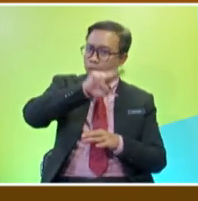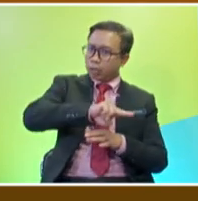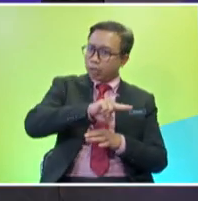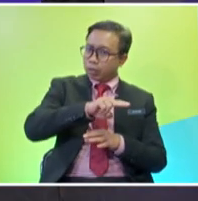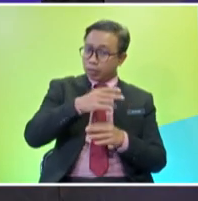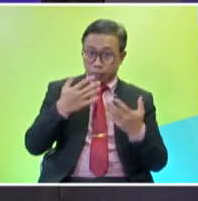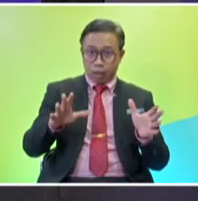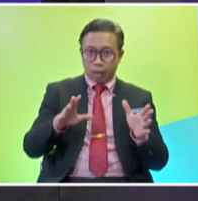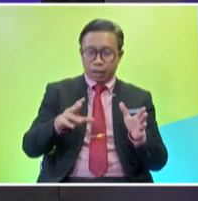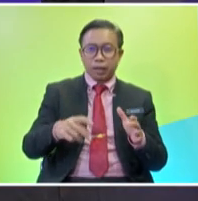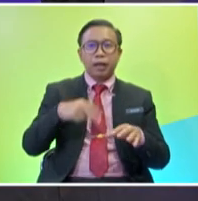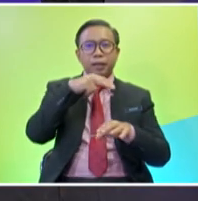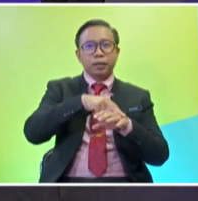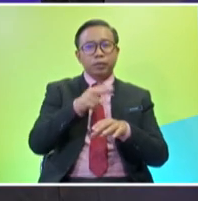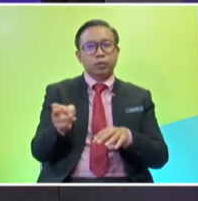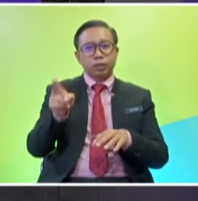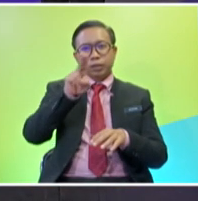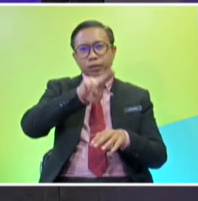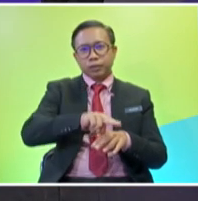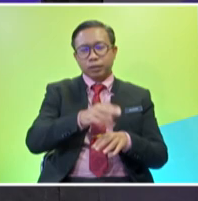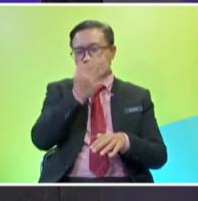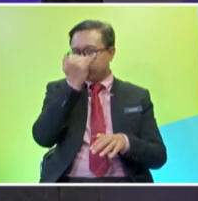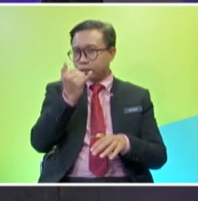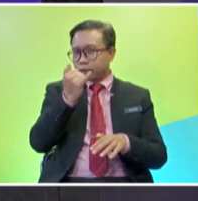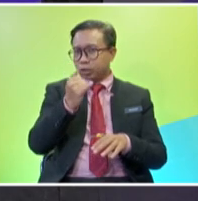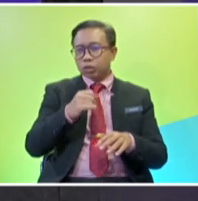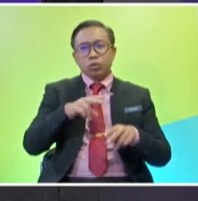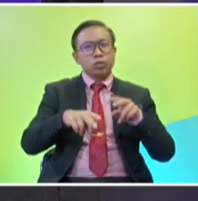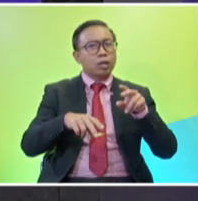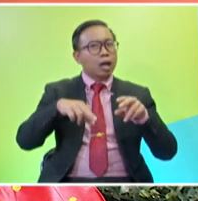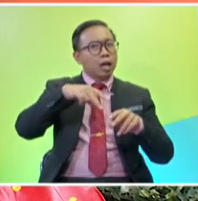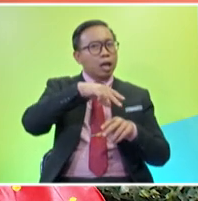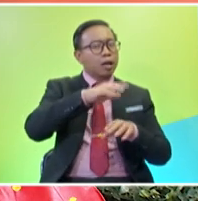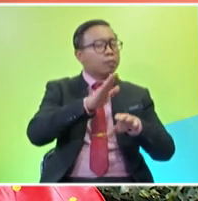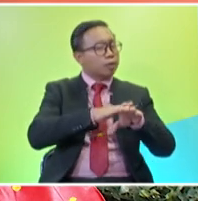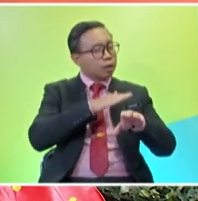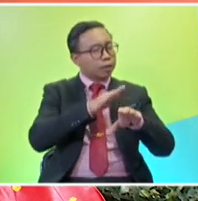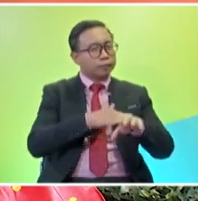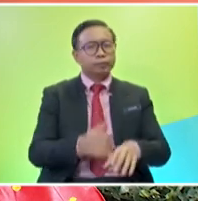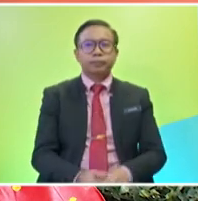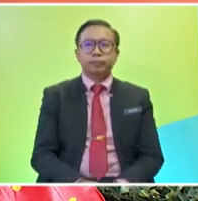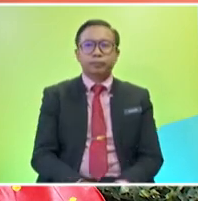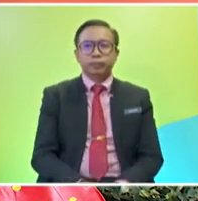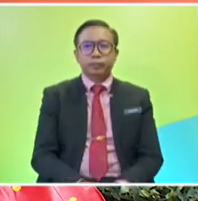naik unta belum lagi belum Lagi kenapa berjalan perlahan Kenapa jalan perlahan